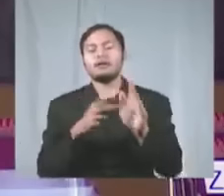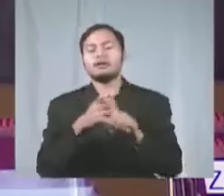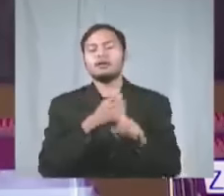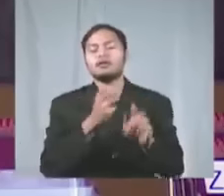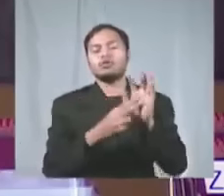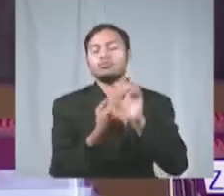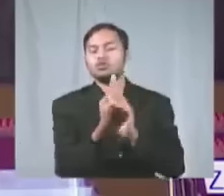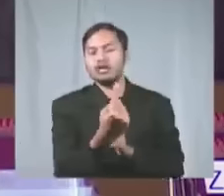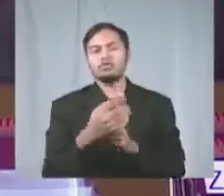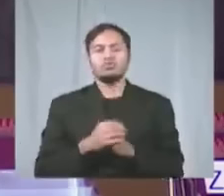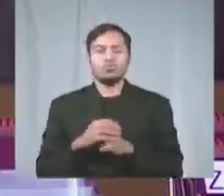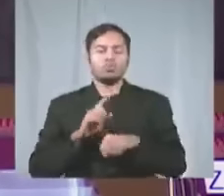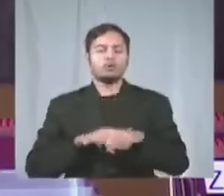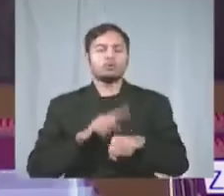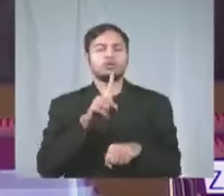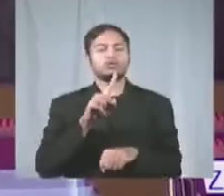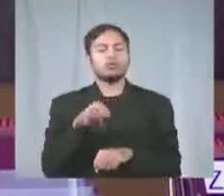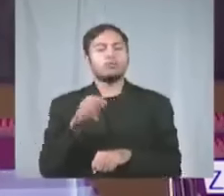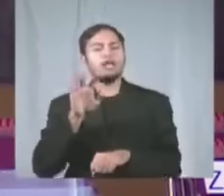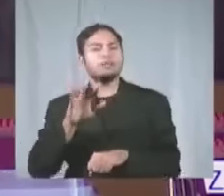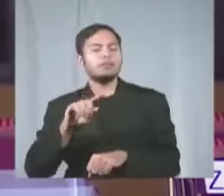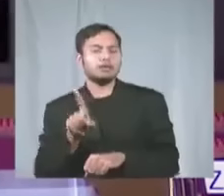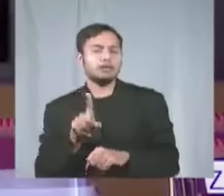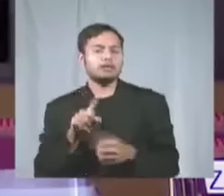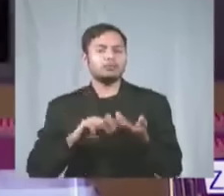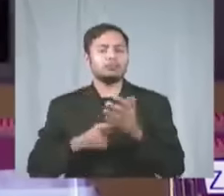1 menit 30 detik dimulai saat Anda berbicara.